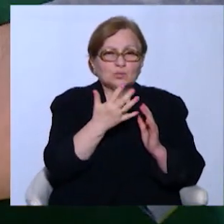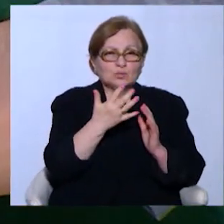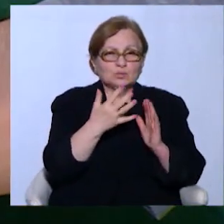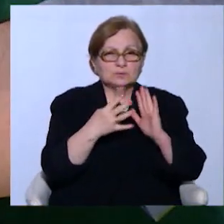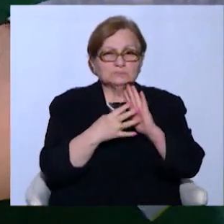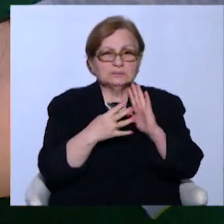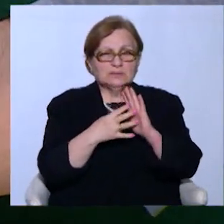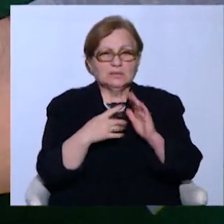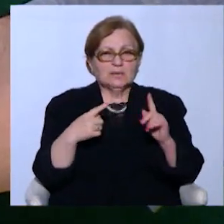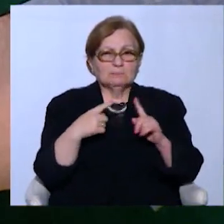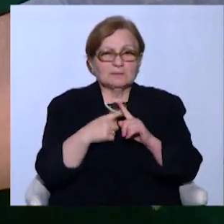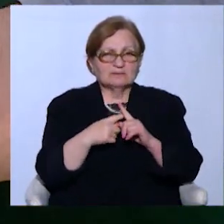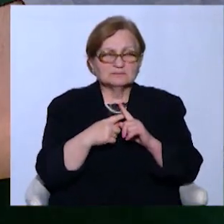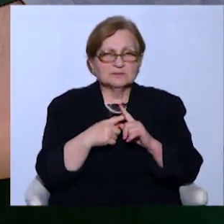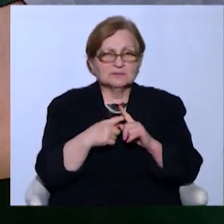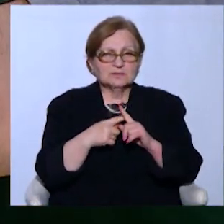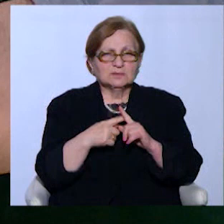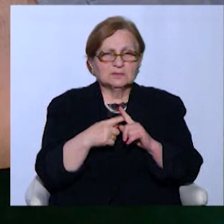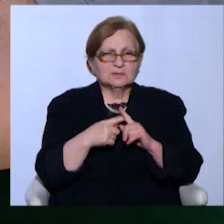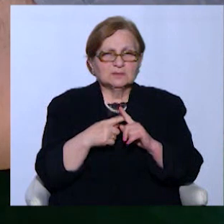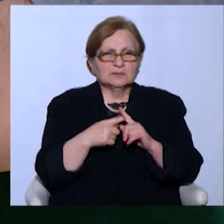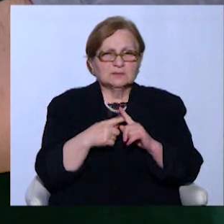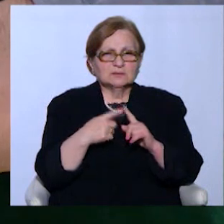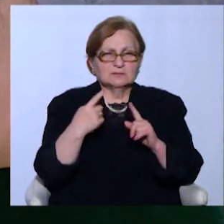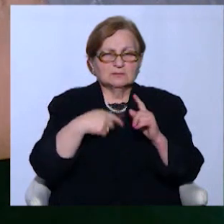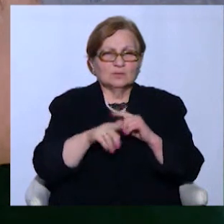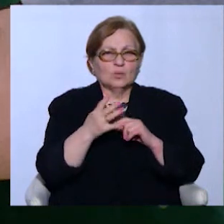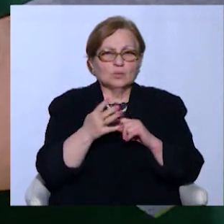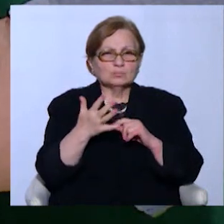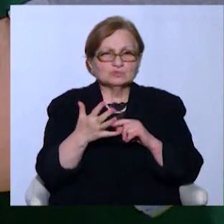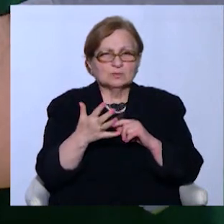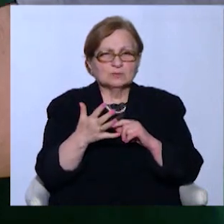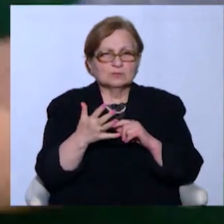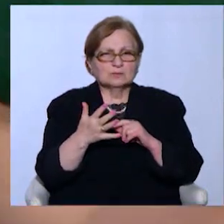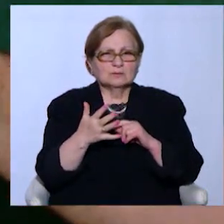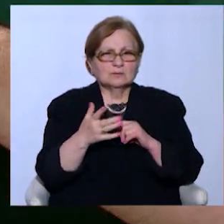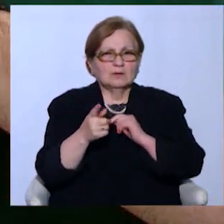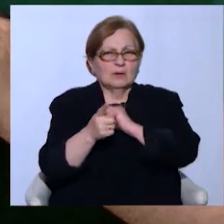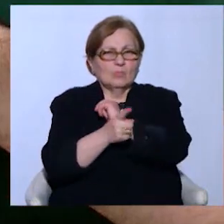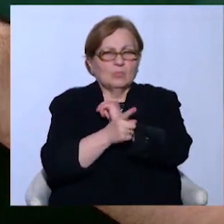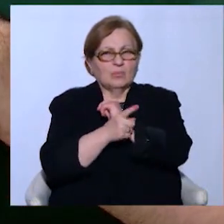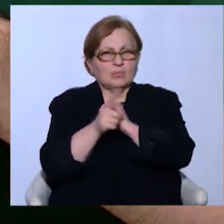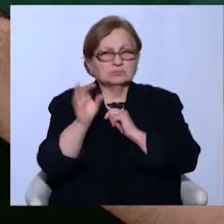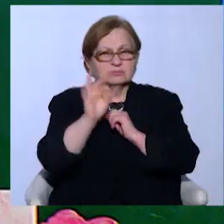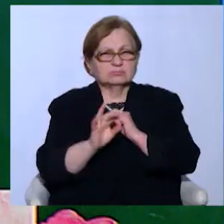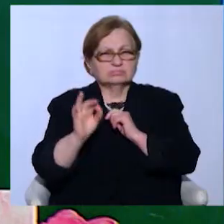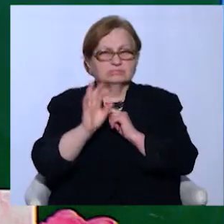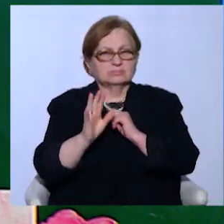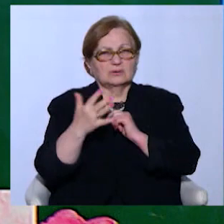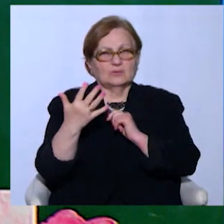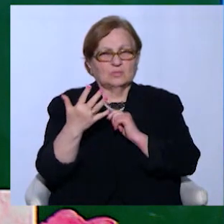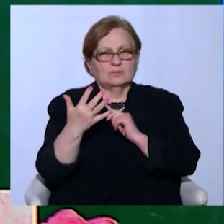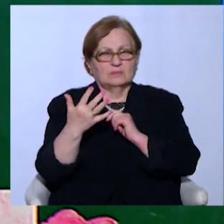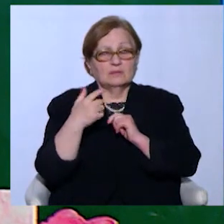9 ერთეულზე რომ მრავლდება. 45-ს მივიღებ. ესე იგი, ბოლოში მე 5 უნდა მქონდეს, ნული კი არა.